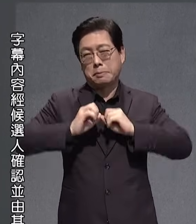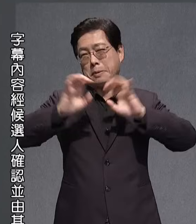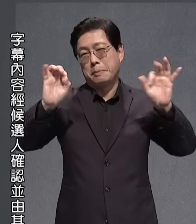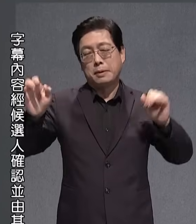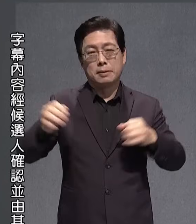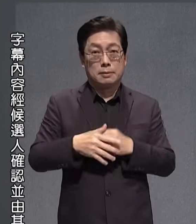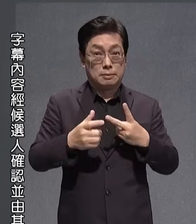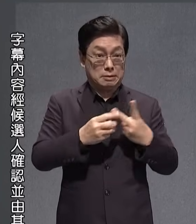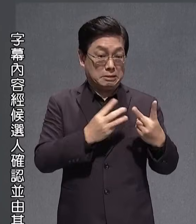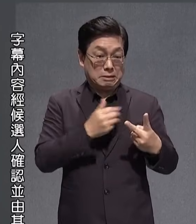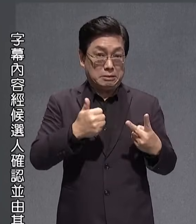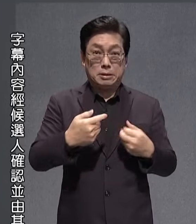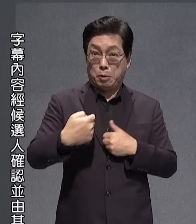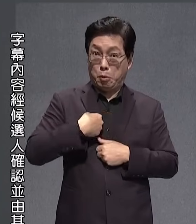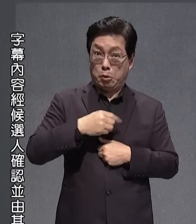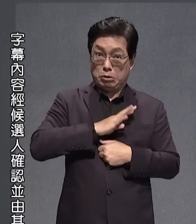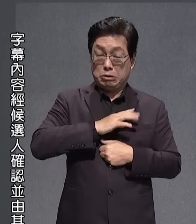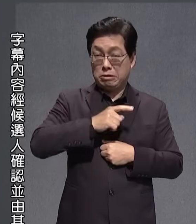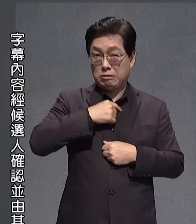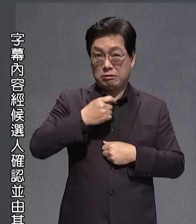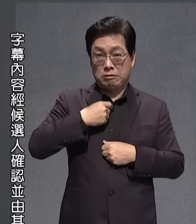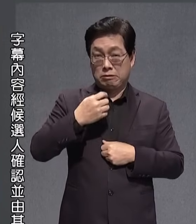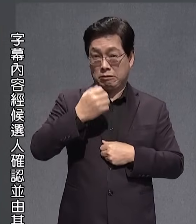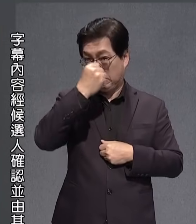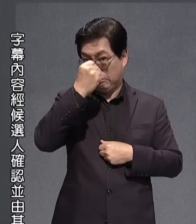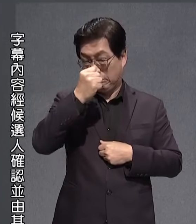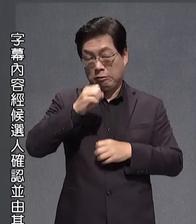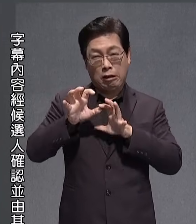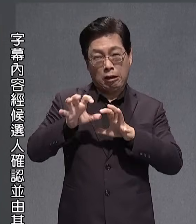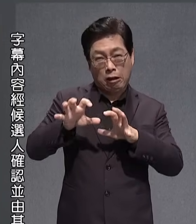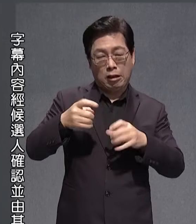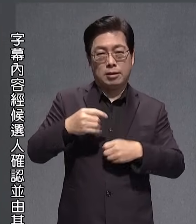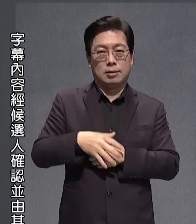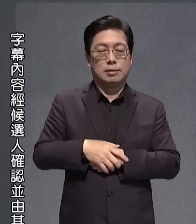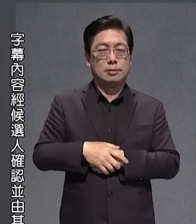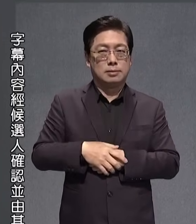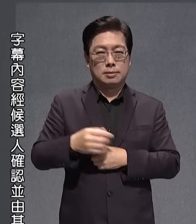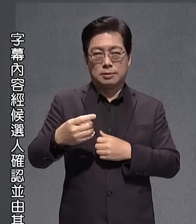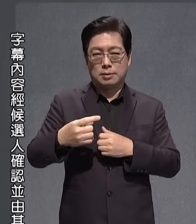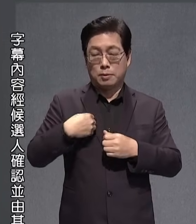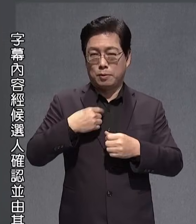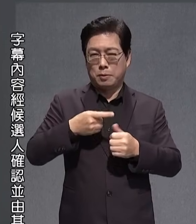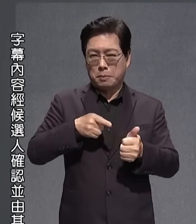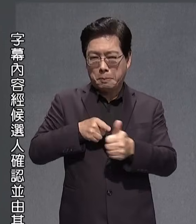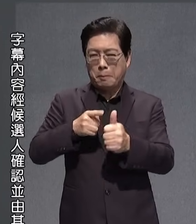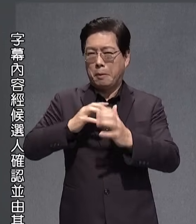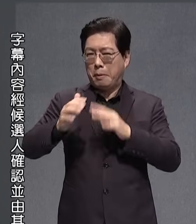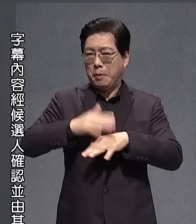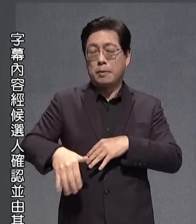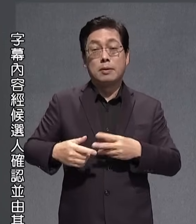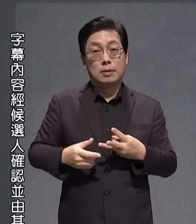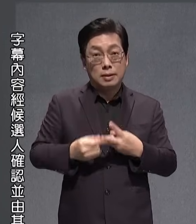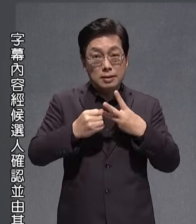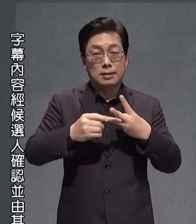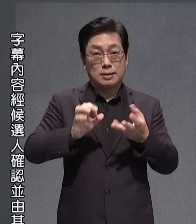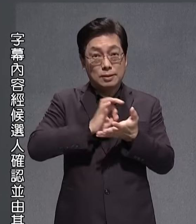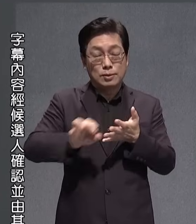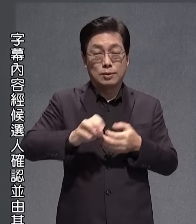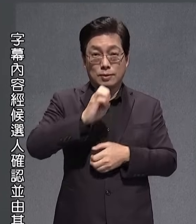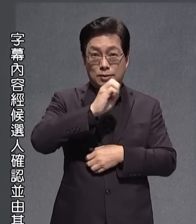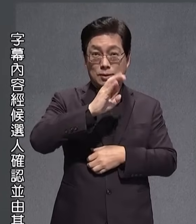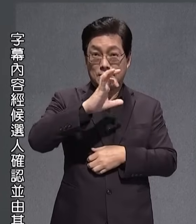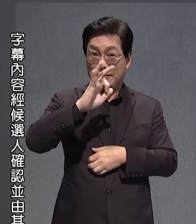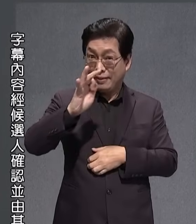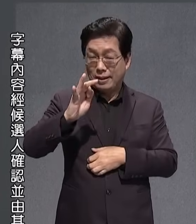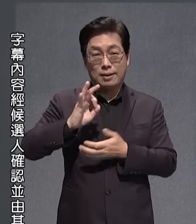或是赵少康说我是和平的恐怖分子，贴我战争的标签，或者是利用 ECFA 以商逼